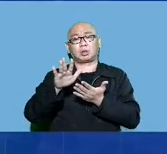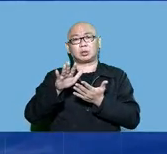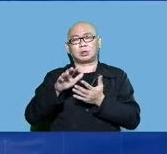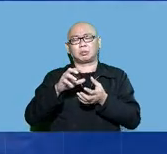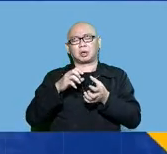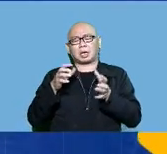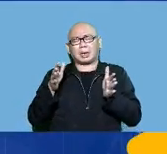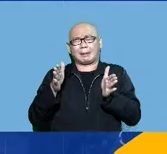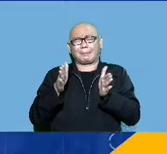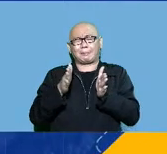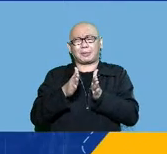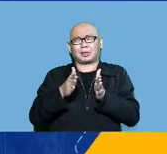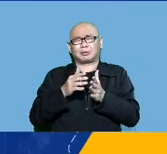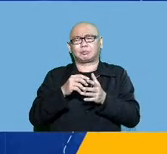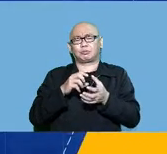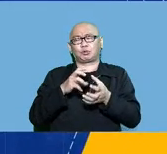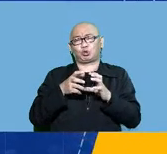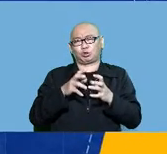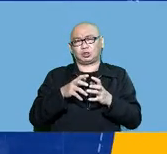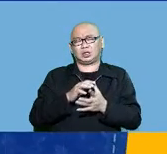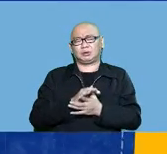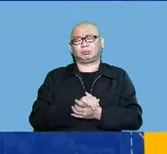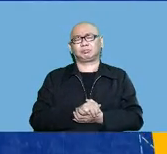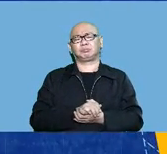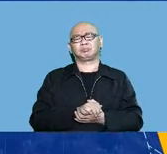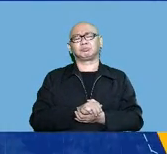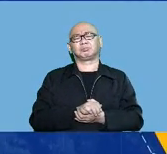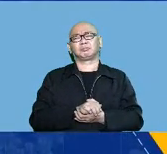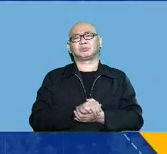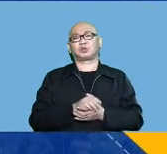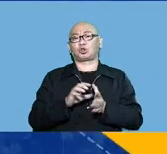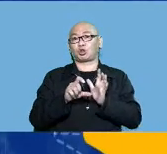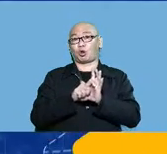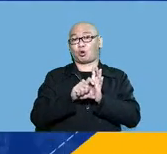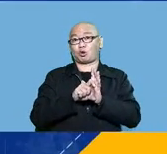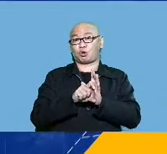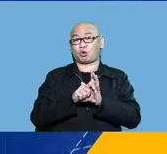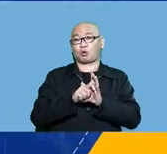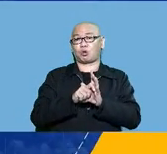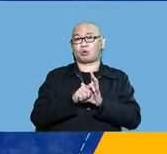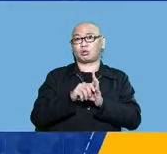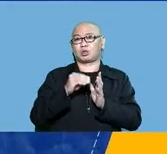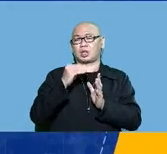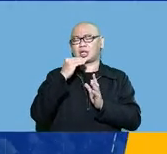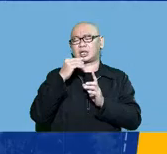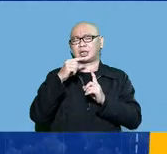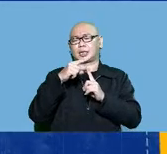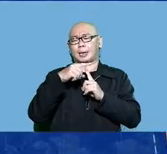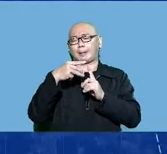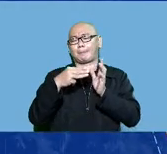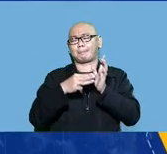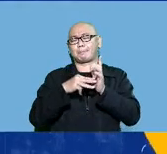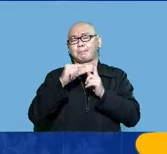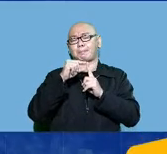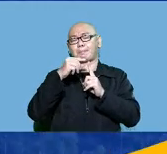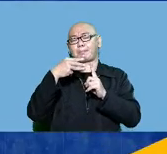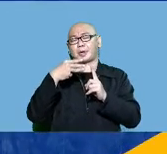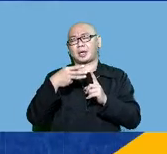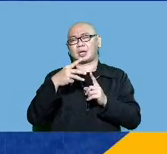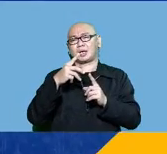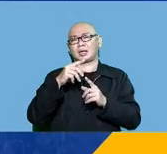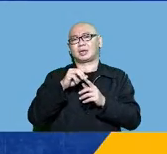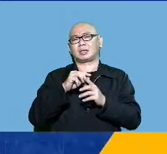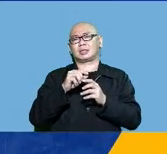produksi. Di era COVID misalnya ada pedagang tempe, dia karena ada harga yang naik